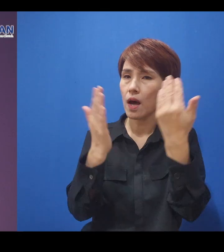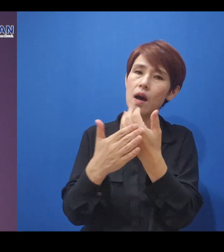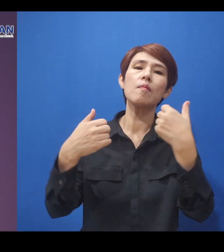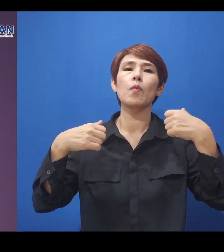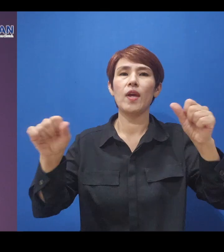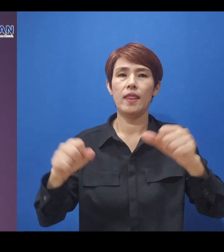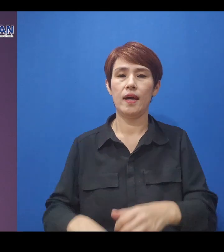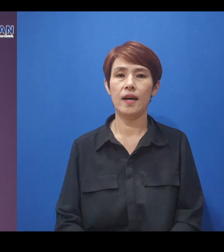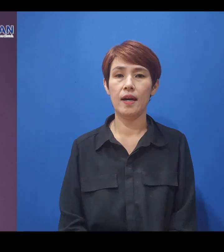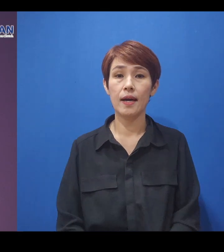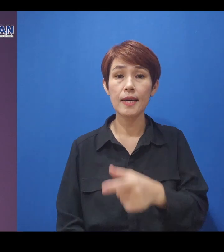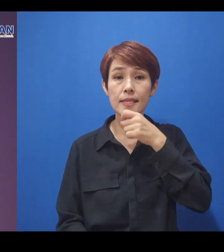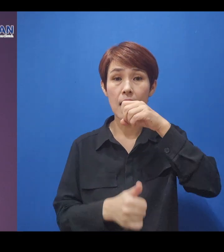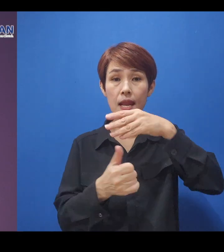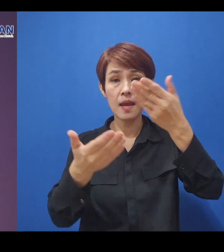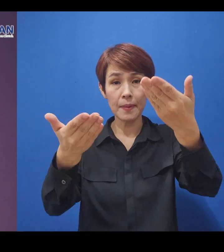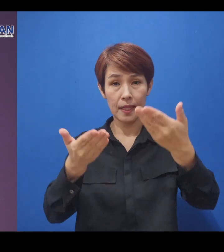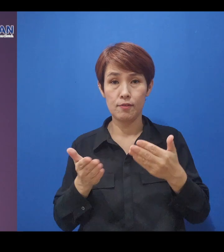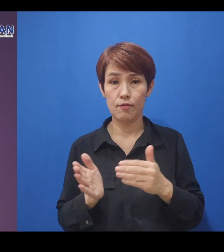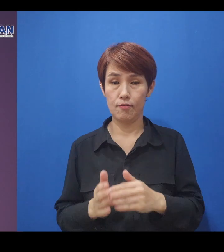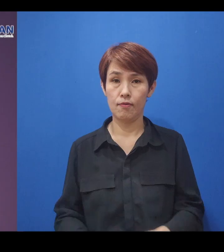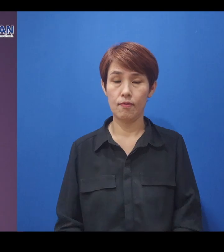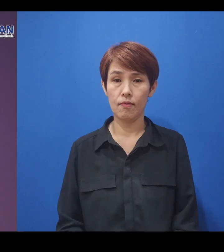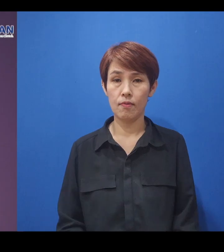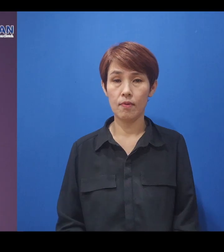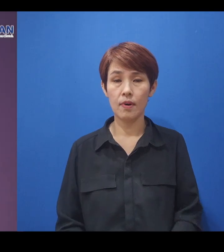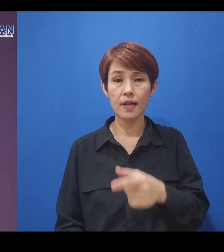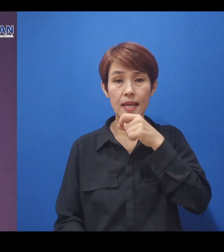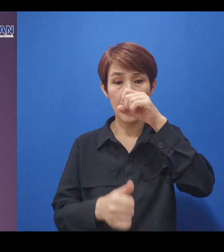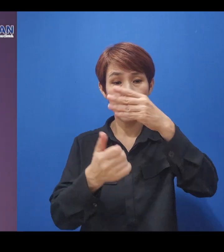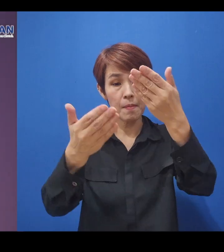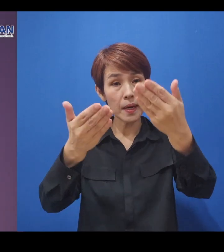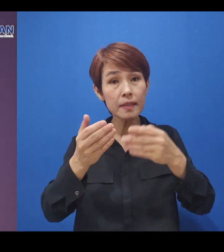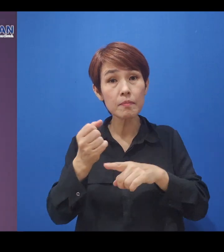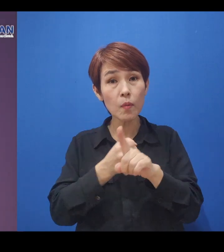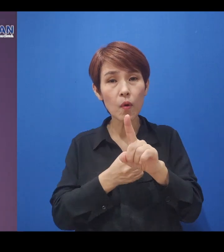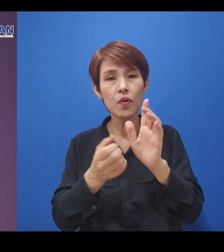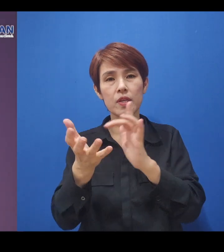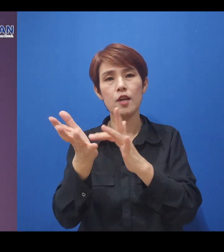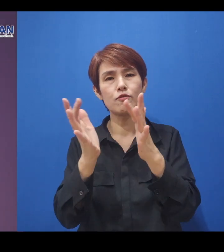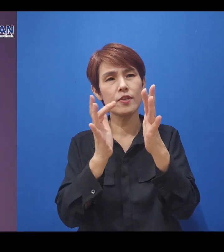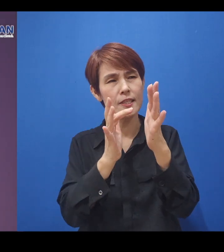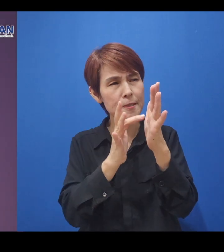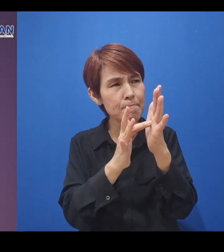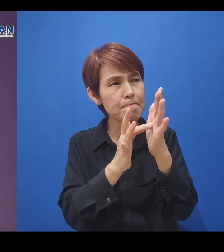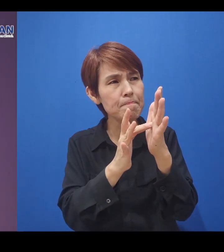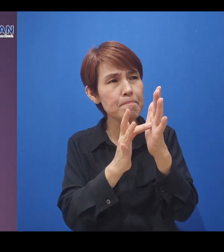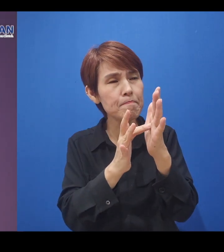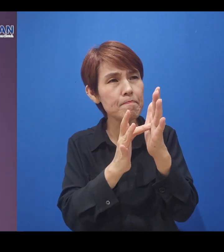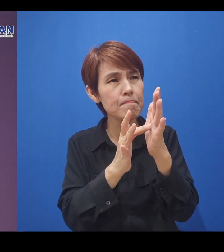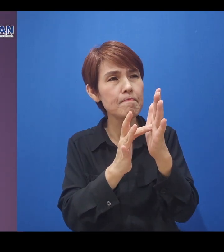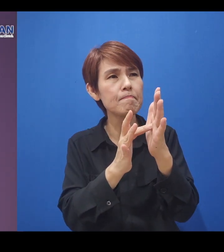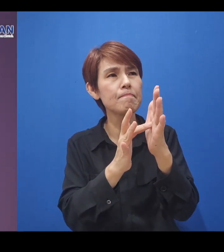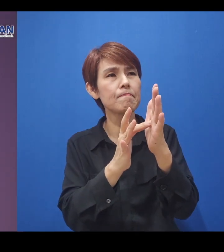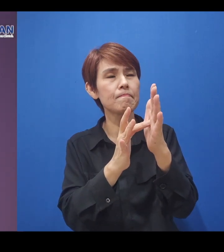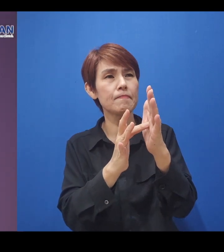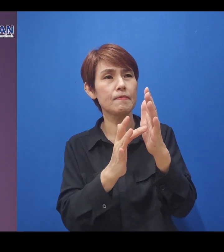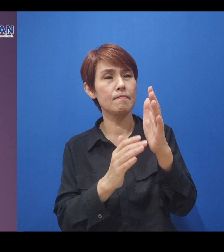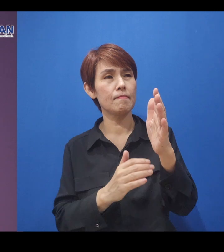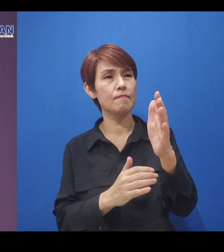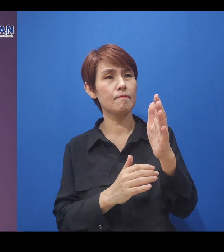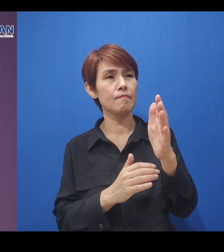세례를 받았다는 뜻은 예수님과 완전히 내가 하나가 되고, 예수님이 돌아가실 때 내가